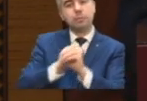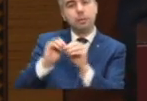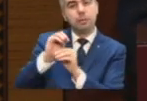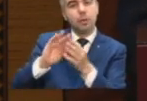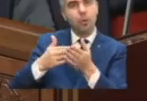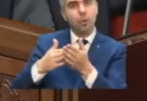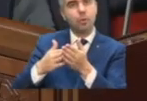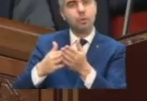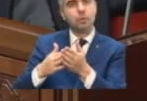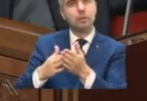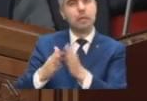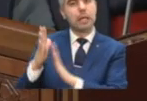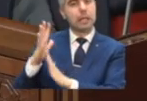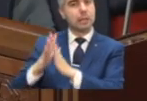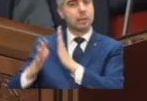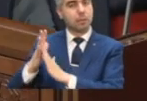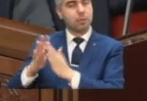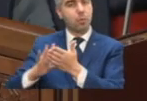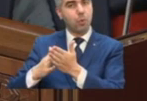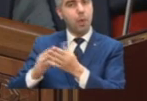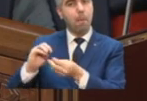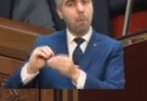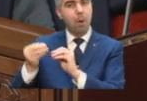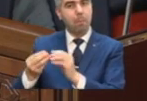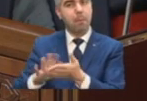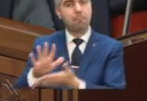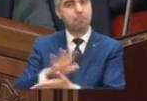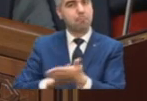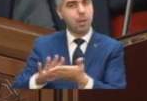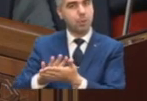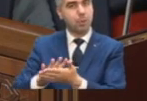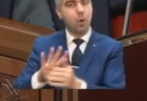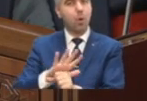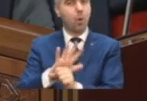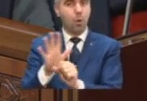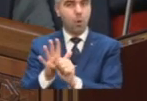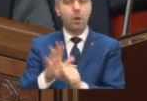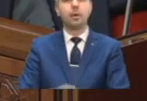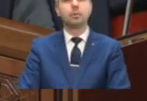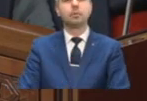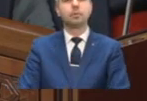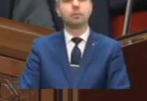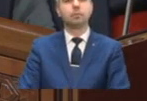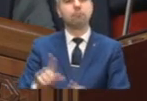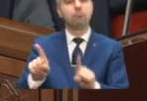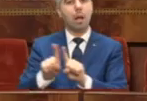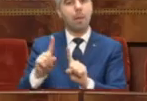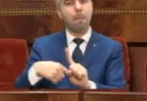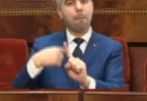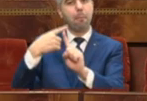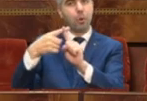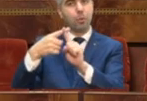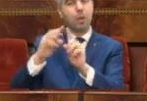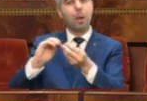من مخلفات الاقتصادية والأعراض الجانبية ديال كورونا، وطبعا هذا إضافة إلى